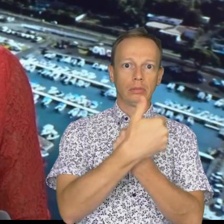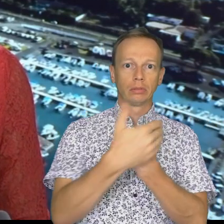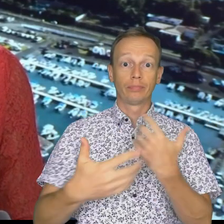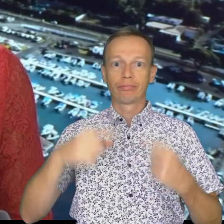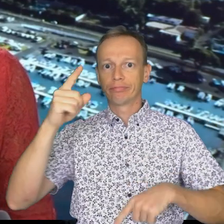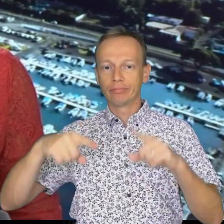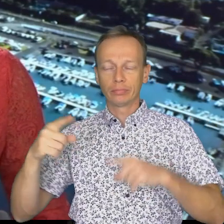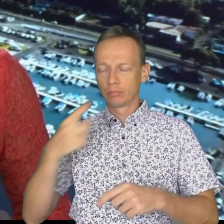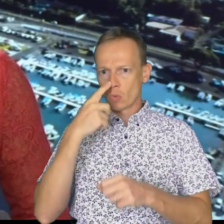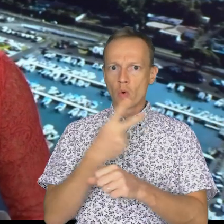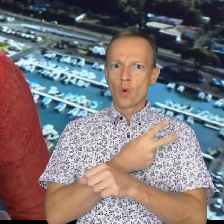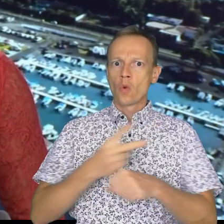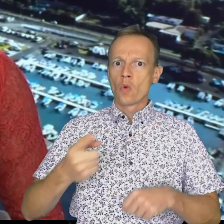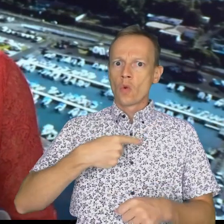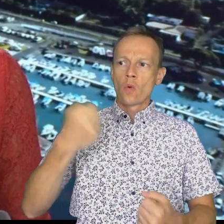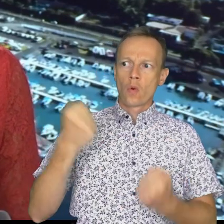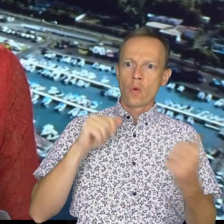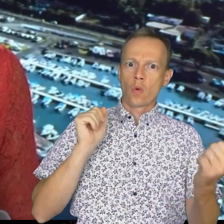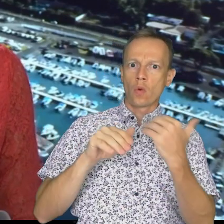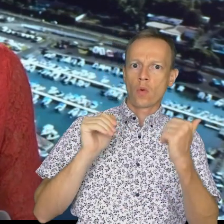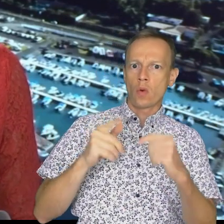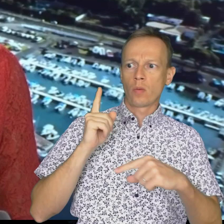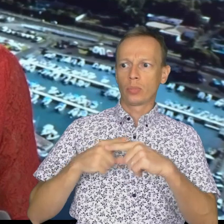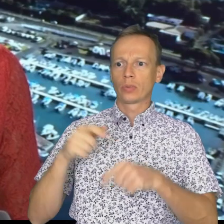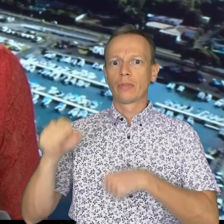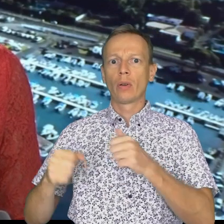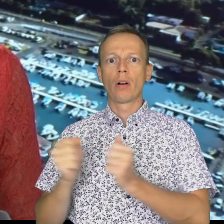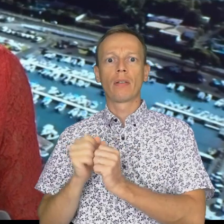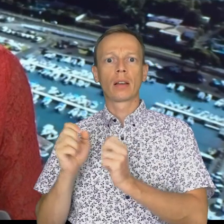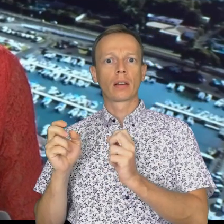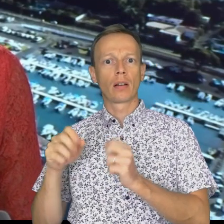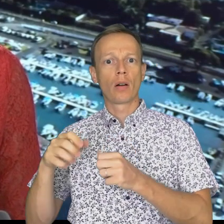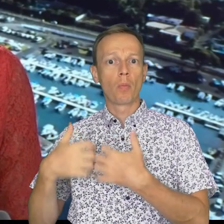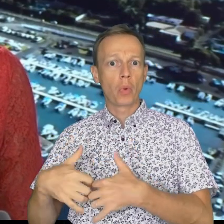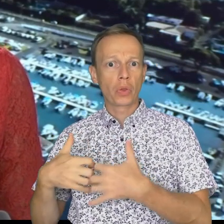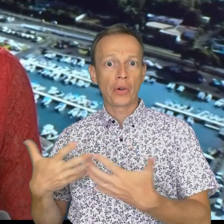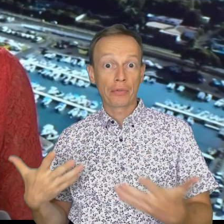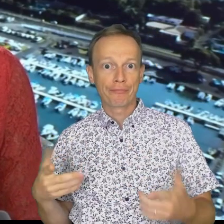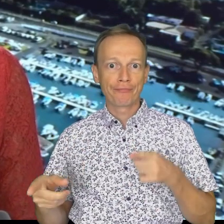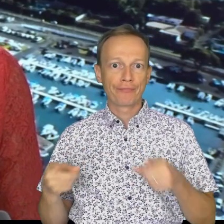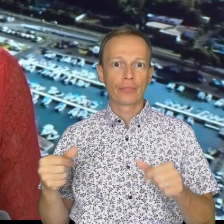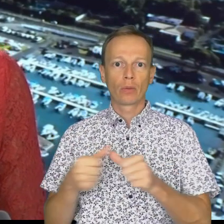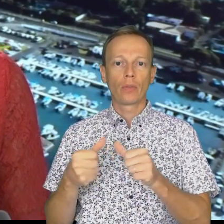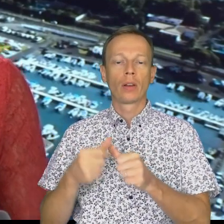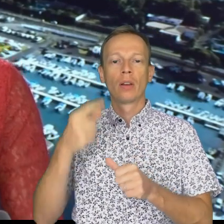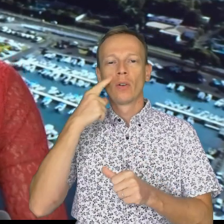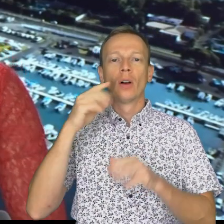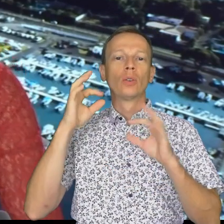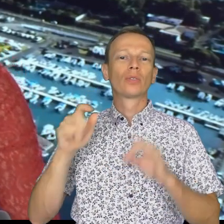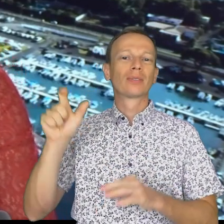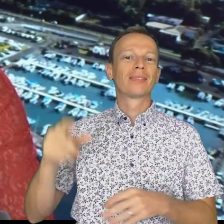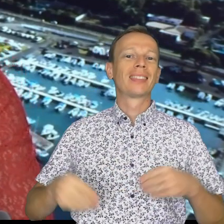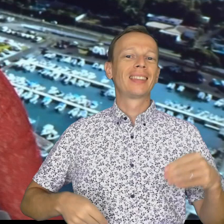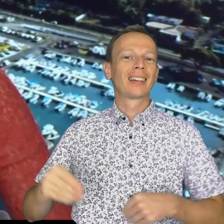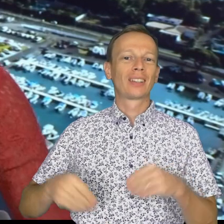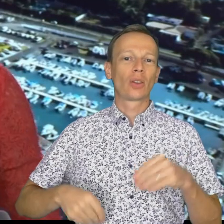véritable danger pour nous, les automobilistes. Hayata Buluk et Nicolas Suir ont rencontré le directeur des transports. Nous aurons ses réactions,